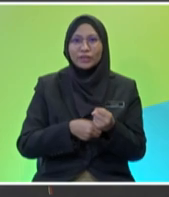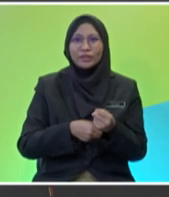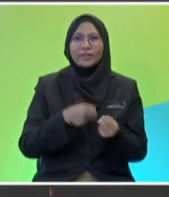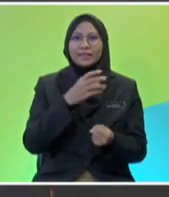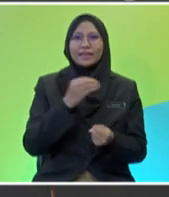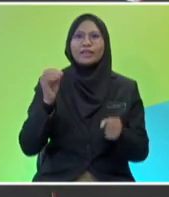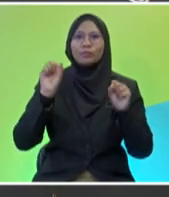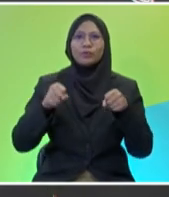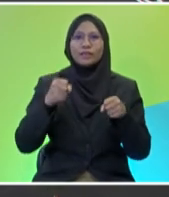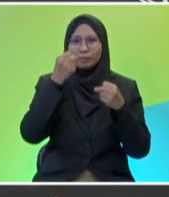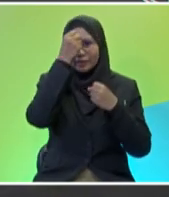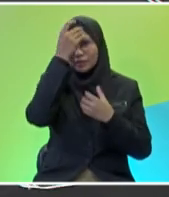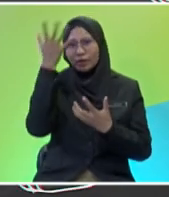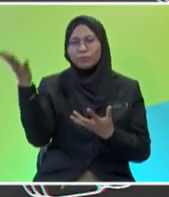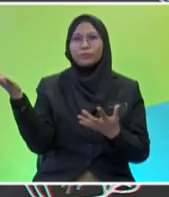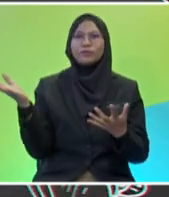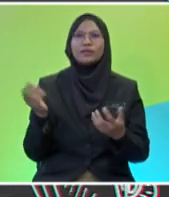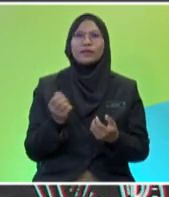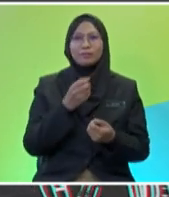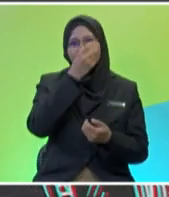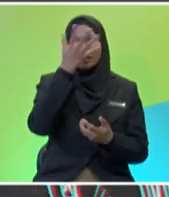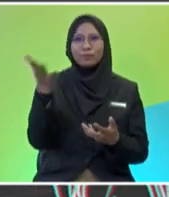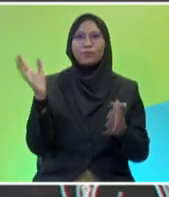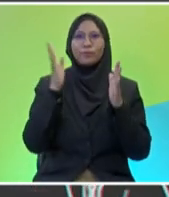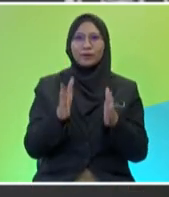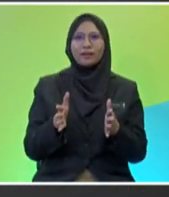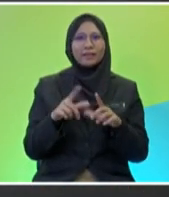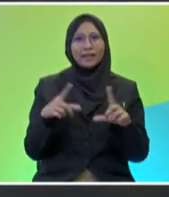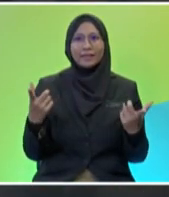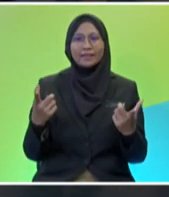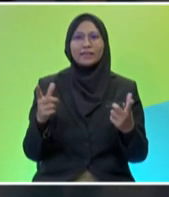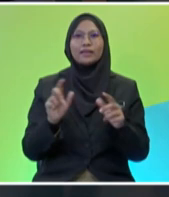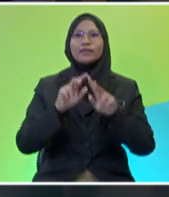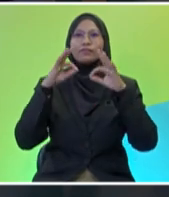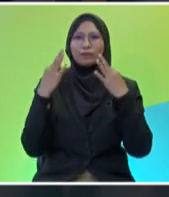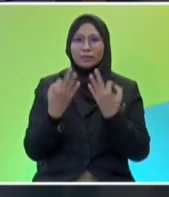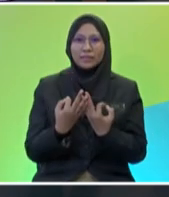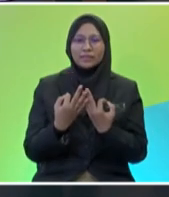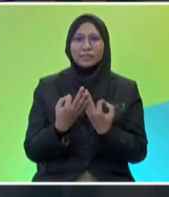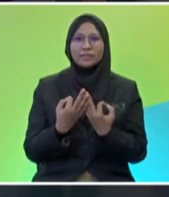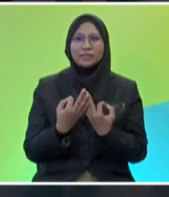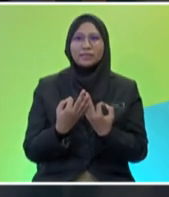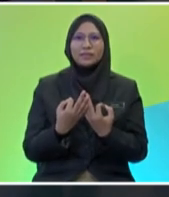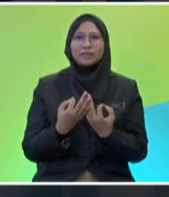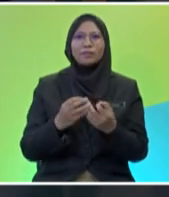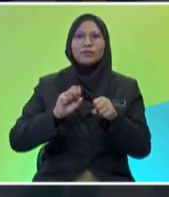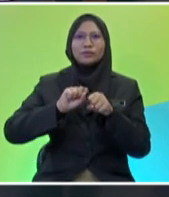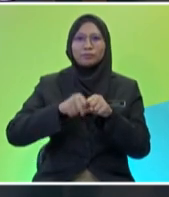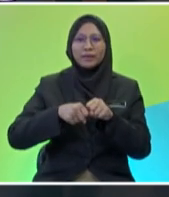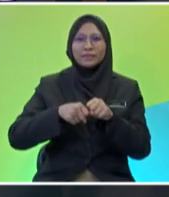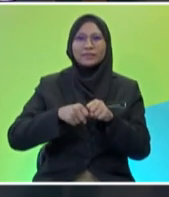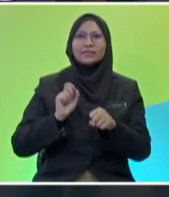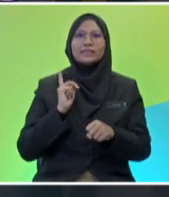untuk menyertai Oke untuk menempati untuk meramaikan lagi masyarakat mengetahui info